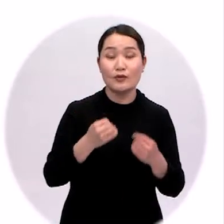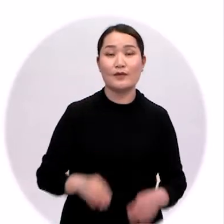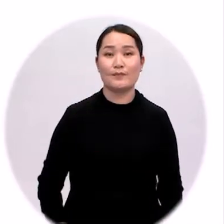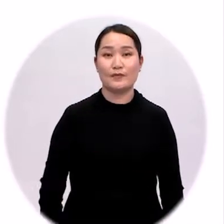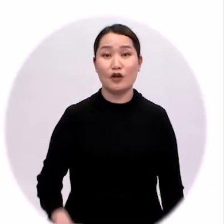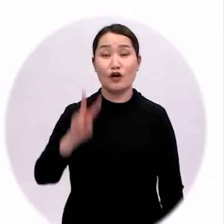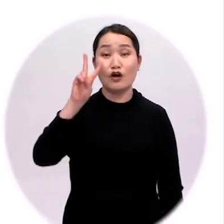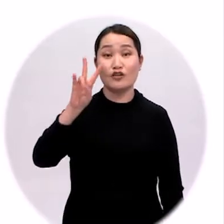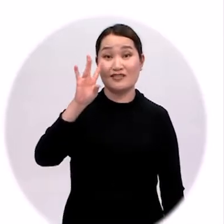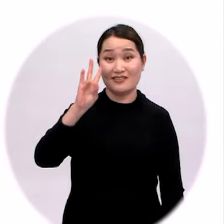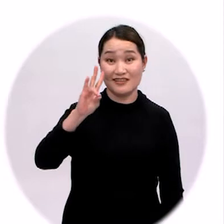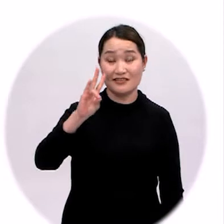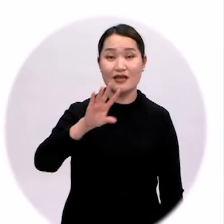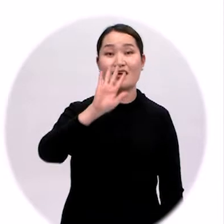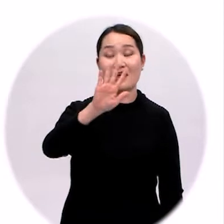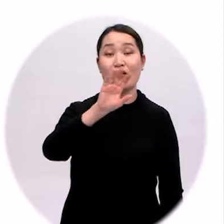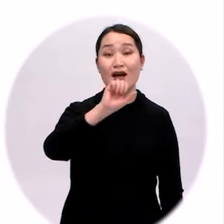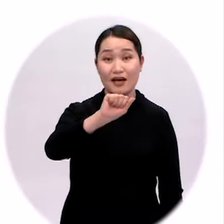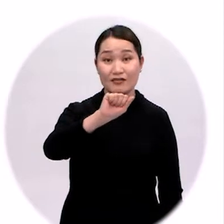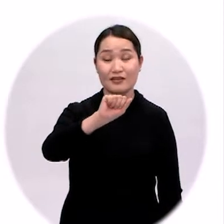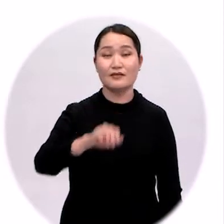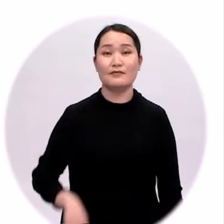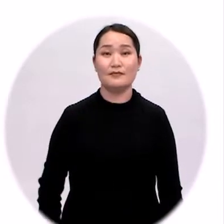2 нэгж 5 10-т.